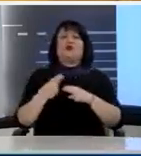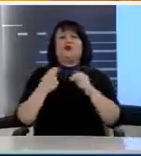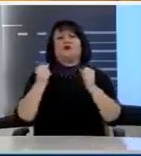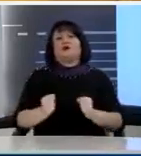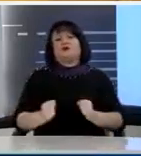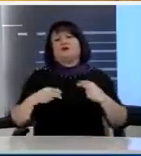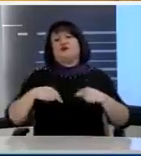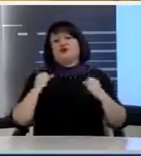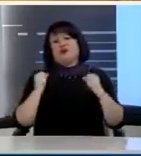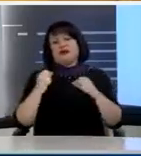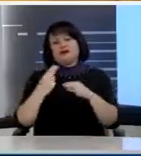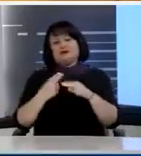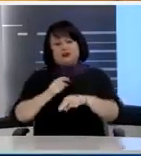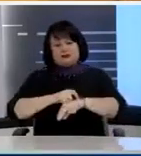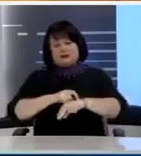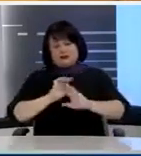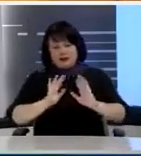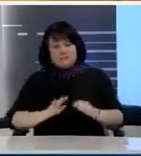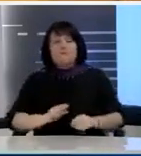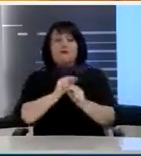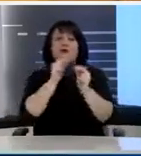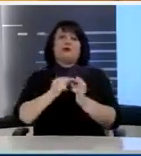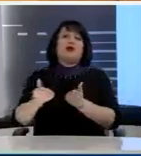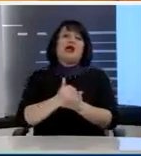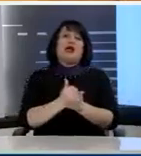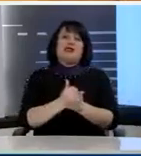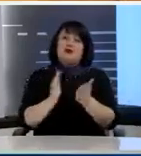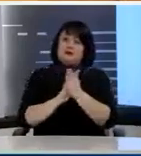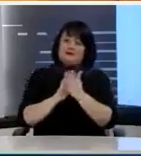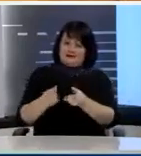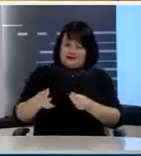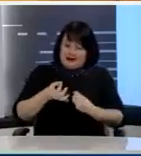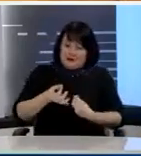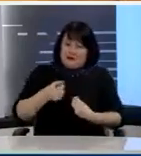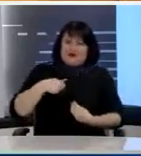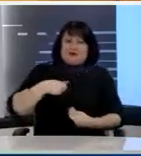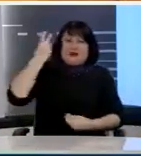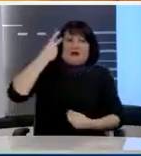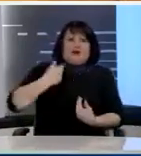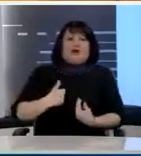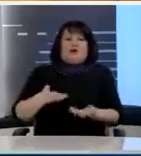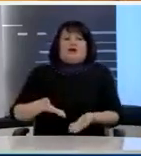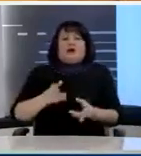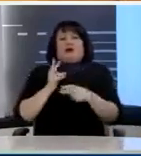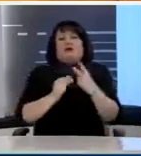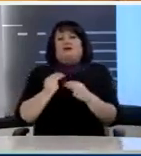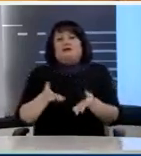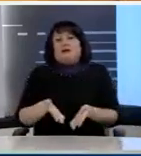πιο κρίσιμη στιγμή της χώρας. Επομένως, είναι άδικο αντί της επιβράβευσης να είμαστε σήμερα σε αυτήν εδώ τη